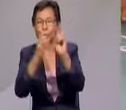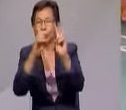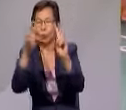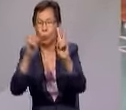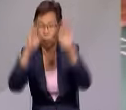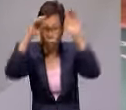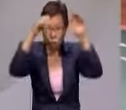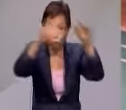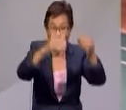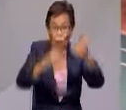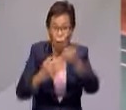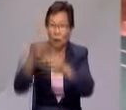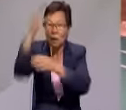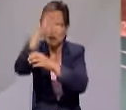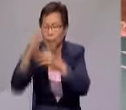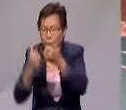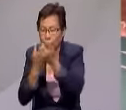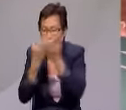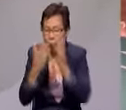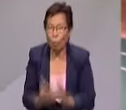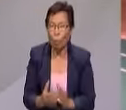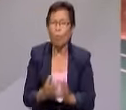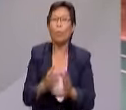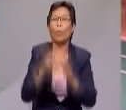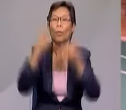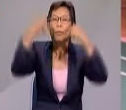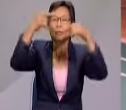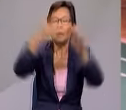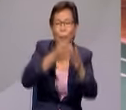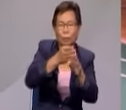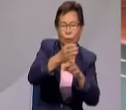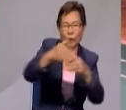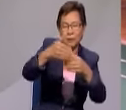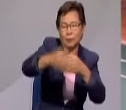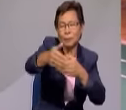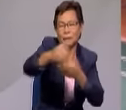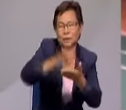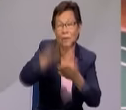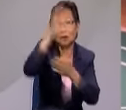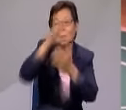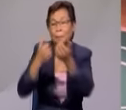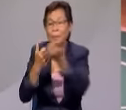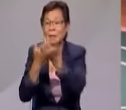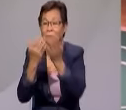bagi mencari penaja untuk membaiki perjalanan karier mereka selepas ini.